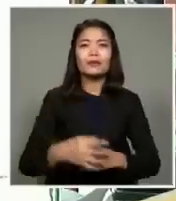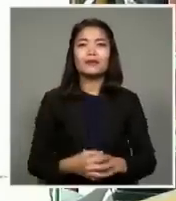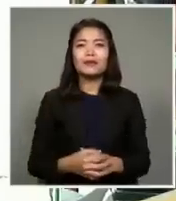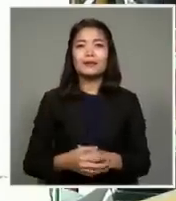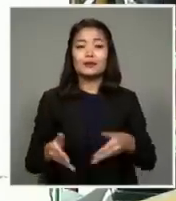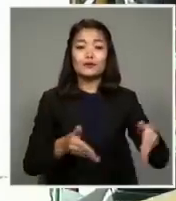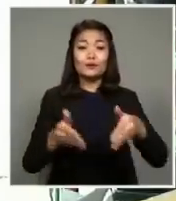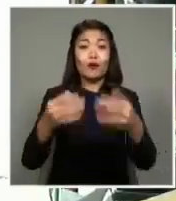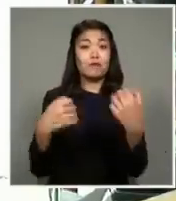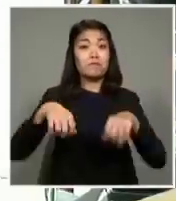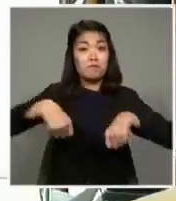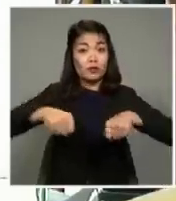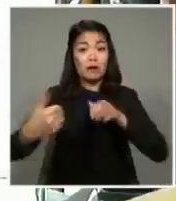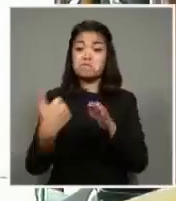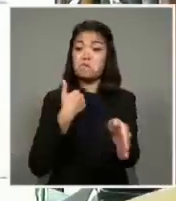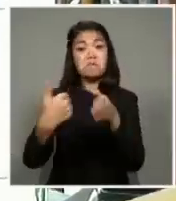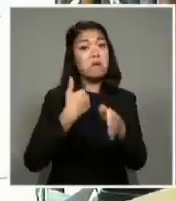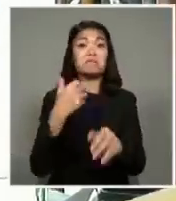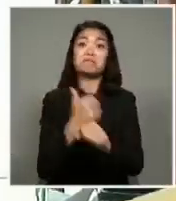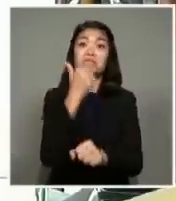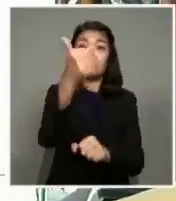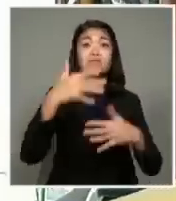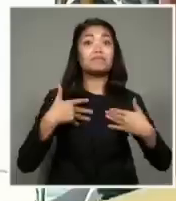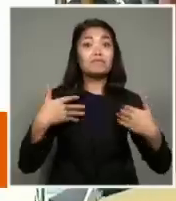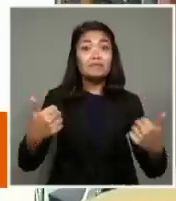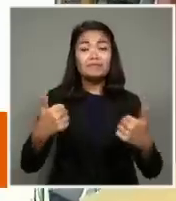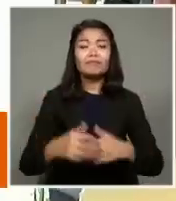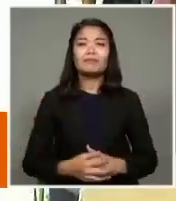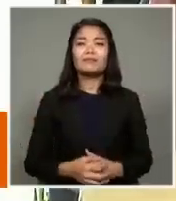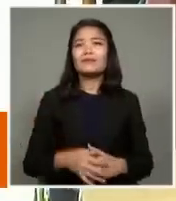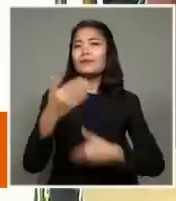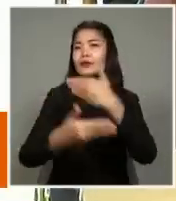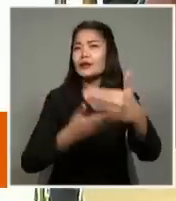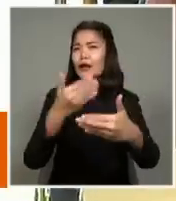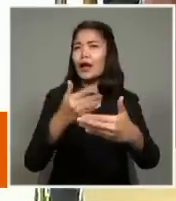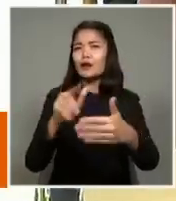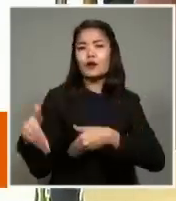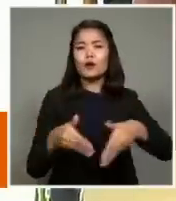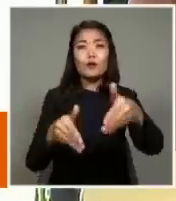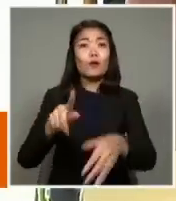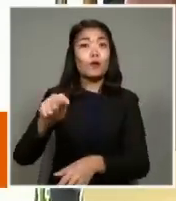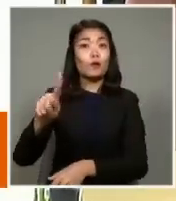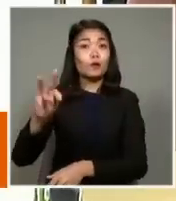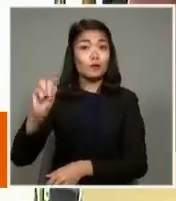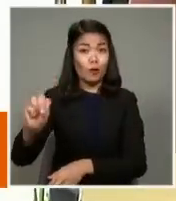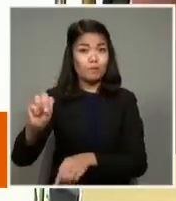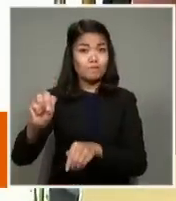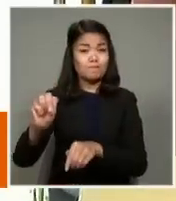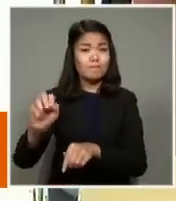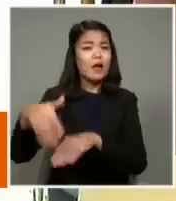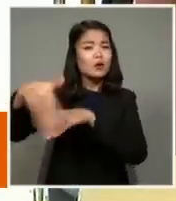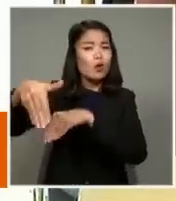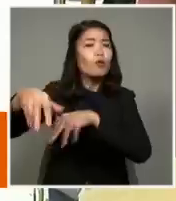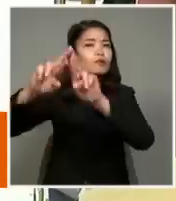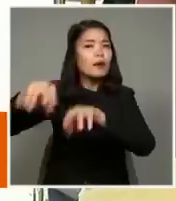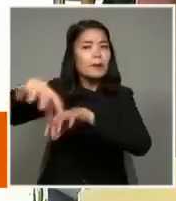ซอยรถสามารถวิ่งเข้าออกได้อย่างสบายเลยทีเดียวค่ะขณะเดียวกันนะคะตลาดคลองถมหรือว่าบริเวณแผงค้ารอบนอกตลาดคลองถม